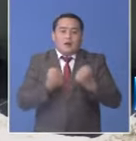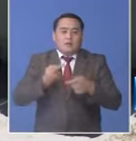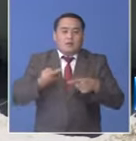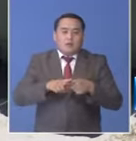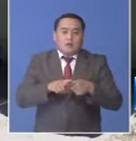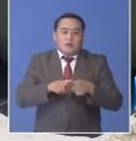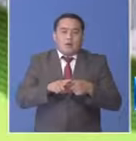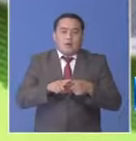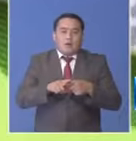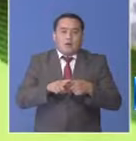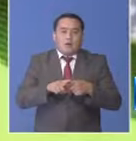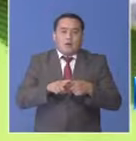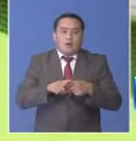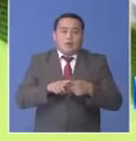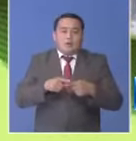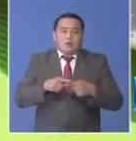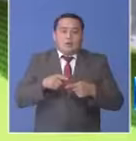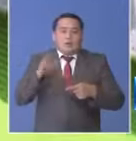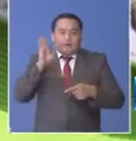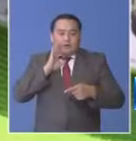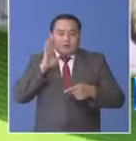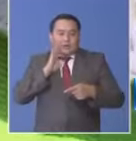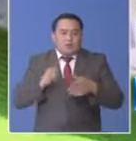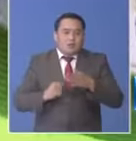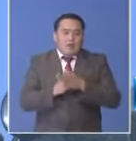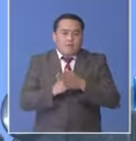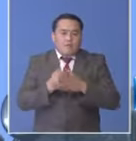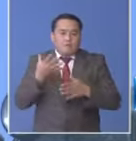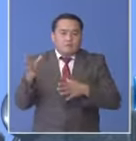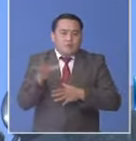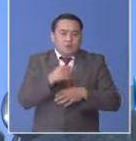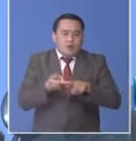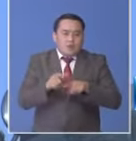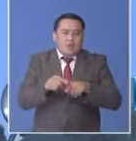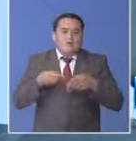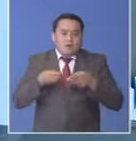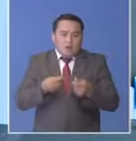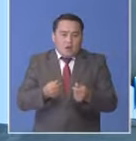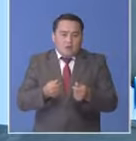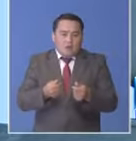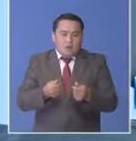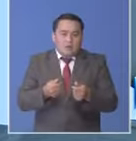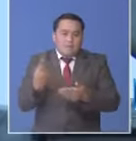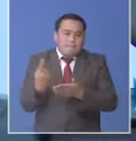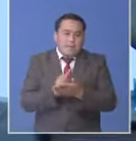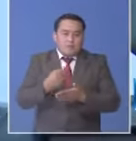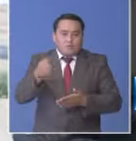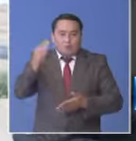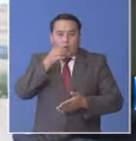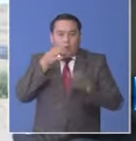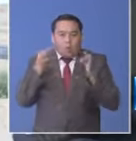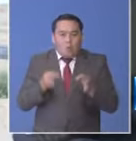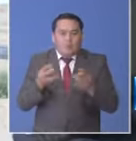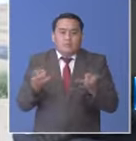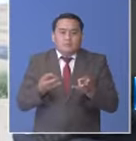техники на суше. Сопротивление воды, давление воды, все вот это вот, все влияет. И поэтому здесь необходимо переучить навык на суше. В